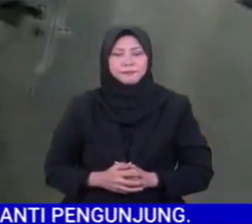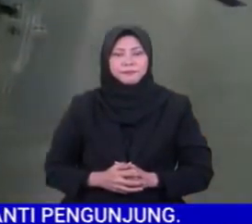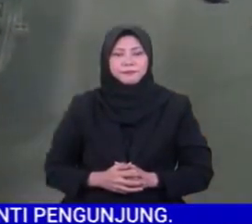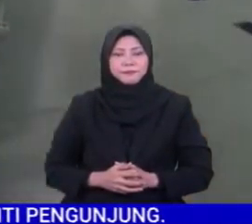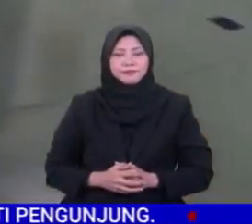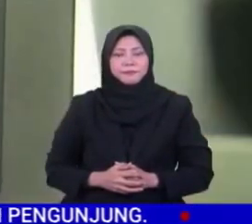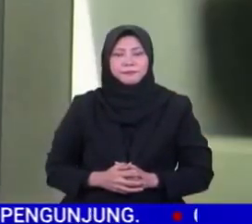hai hai